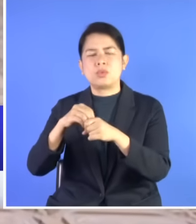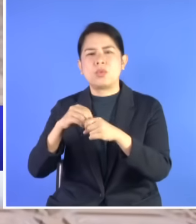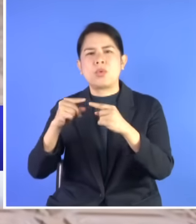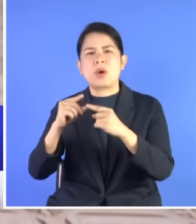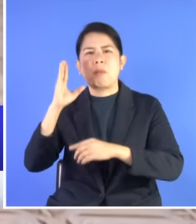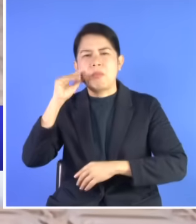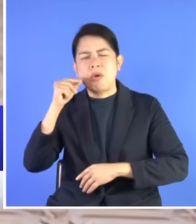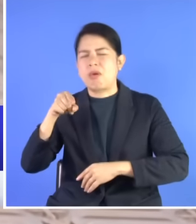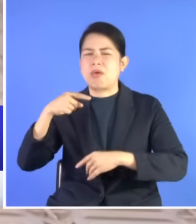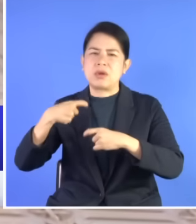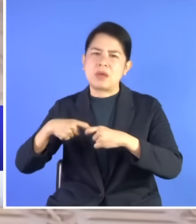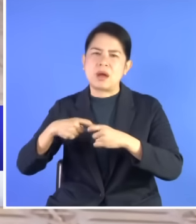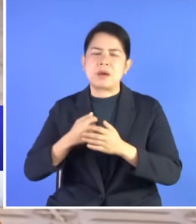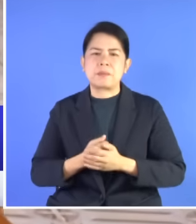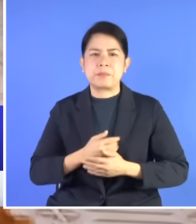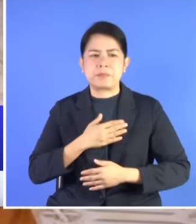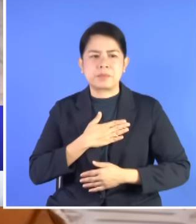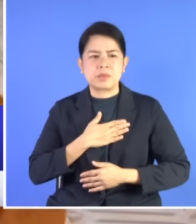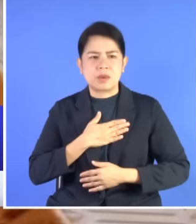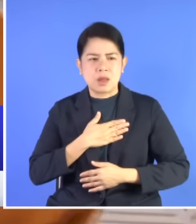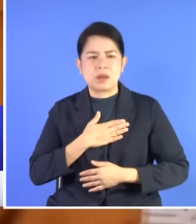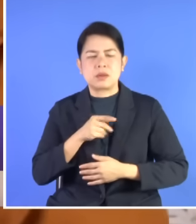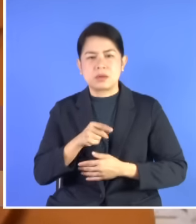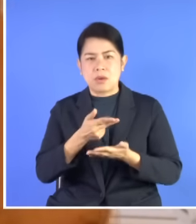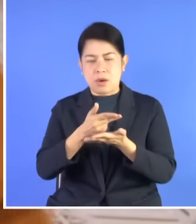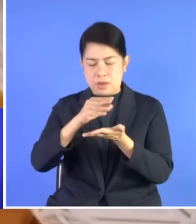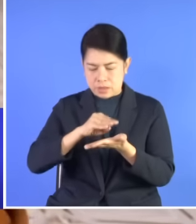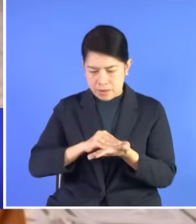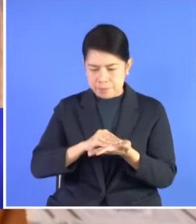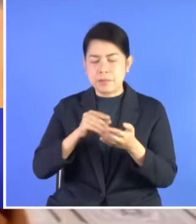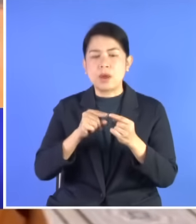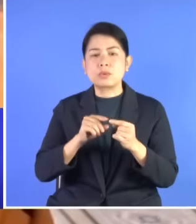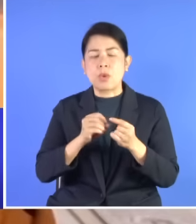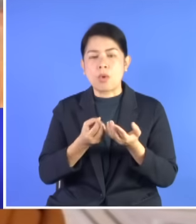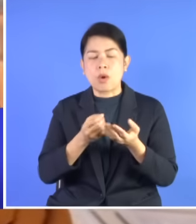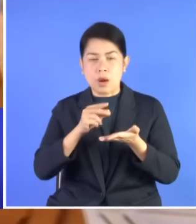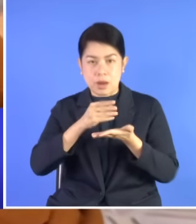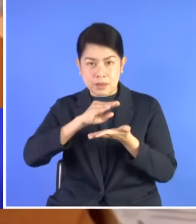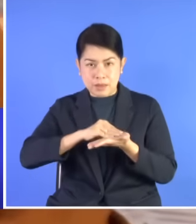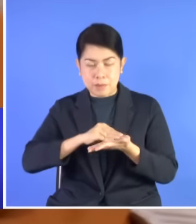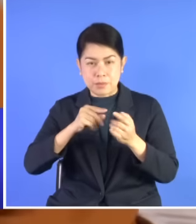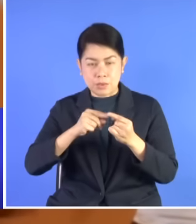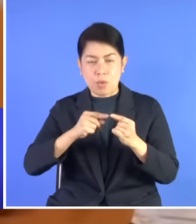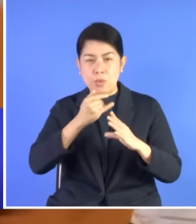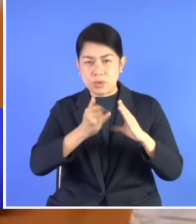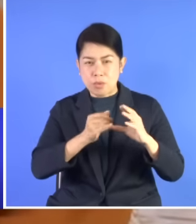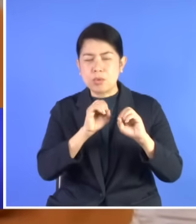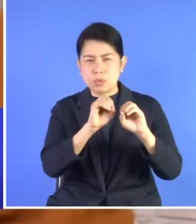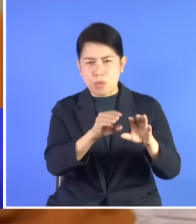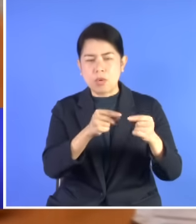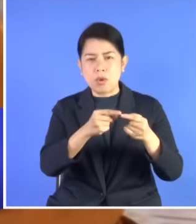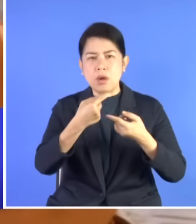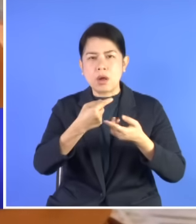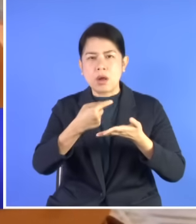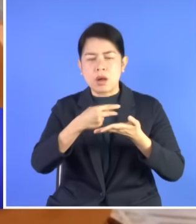กเลยฉันส่งวิดีโอถ่ายคลิปลูกมันแล้วก็ส่งไปให้ญาติมันดูแล้วก็บอกว่าเนี่ยส